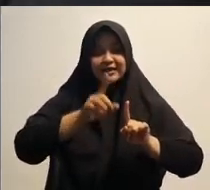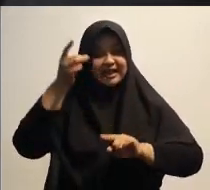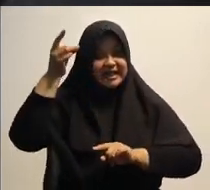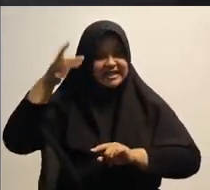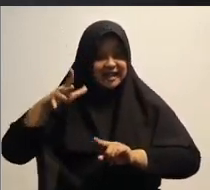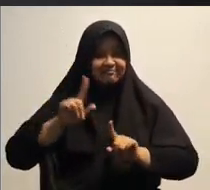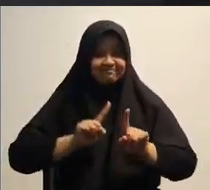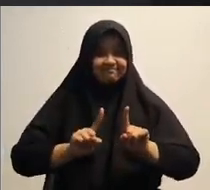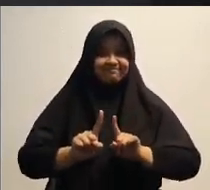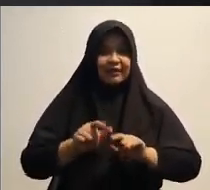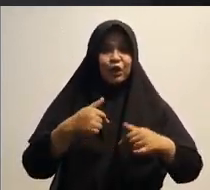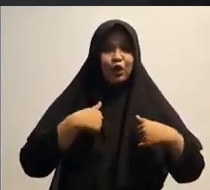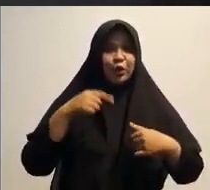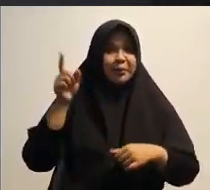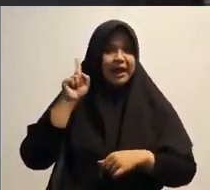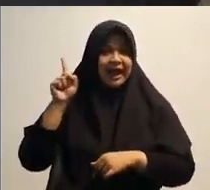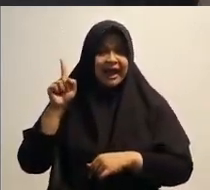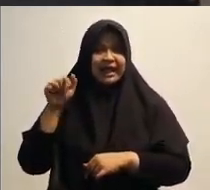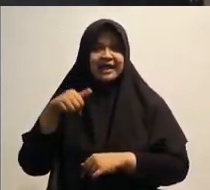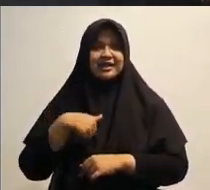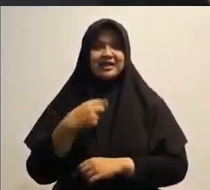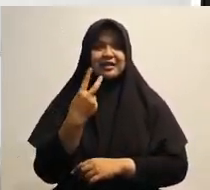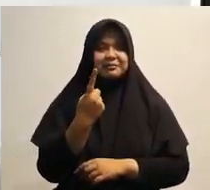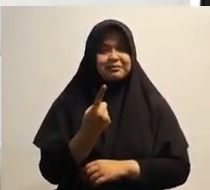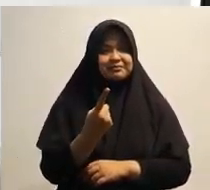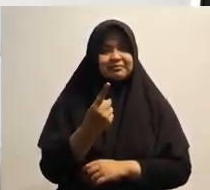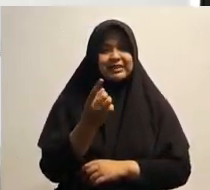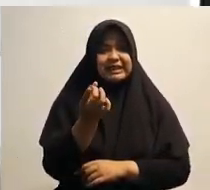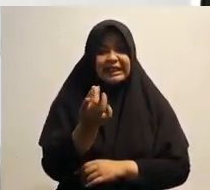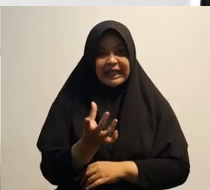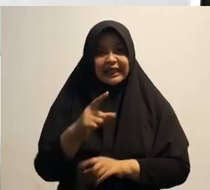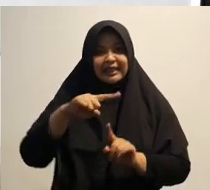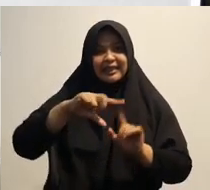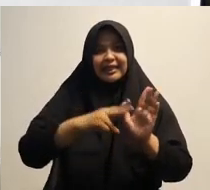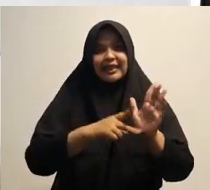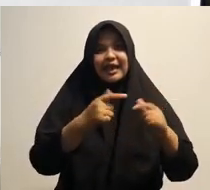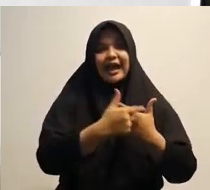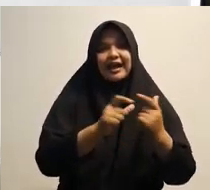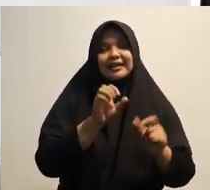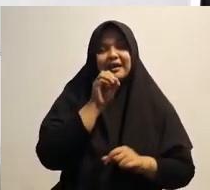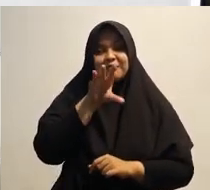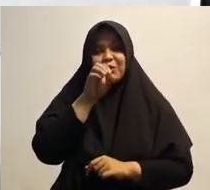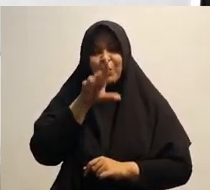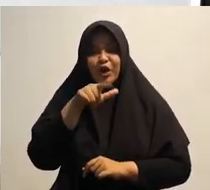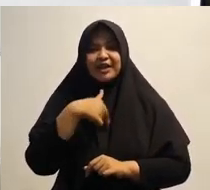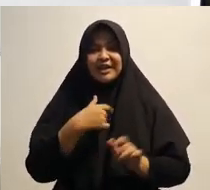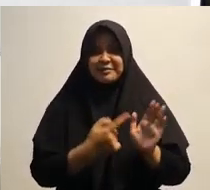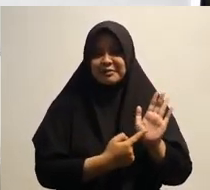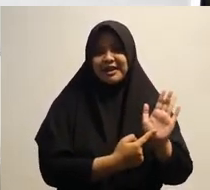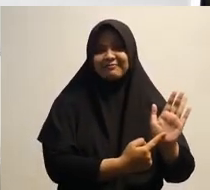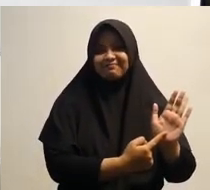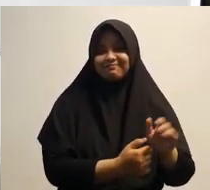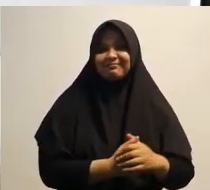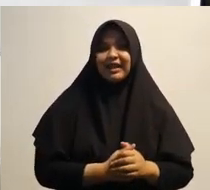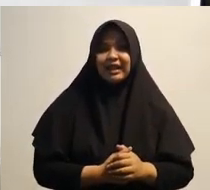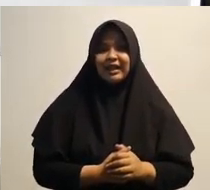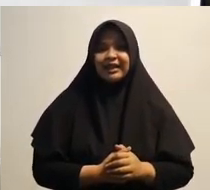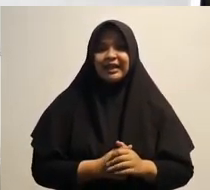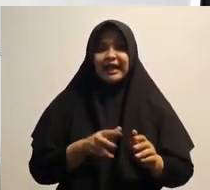dari desa. Kemudian nanti kita akan mendengarkan juga sepatah dua patah kata dari Mbak Tanya selaku ya yang memamerkan begitu